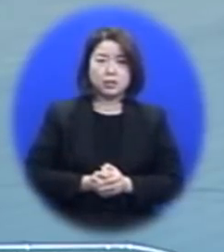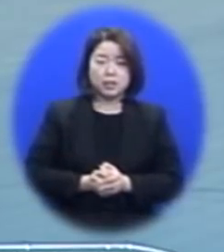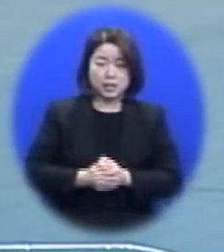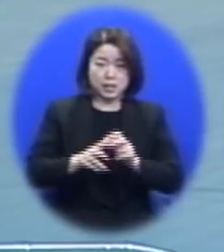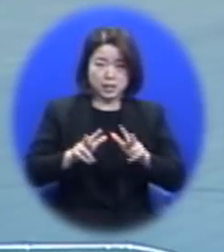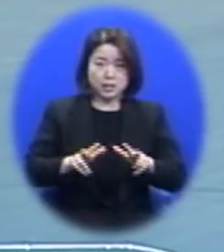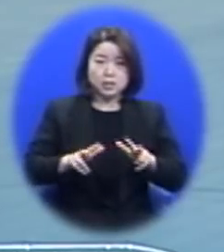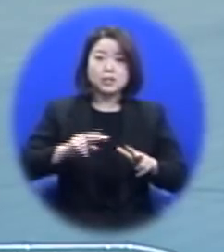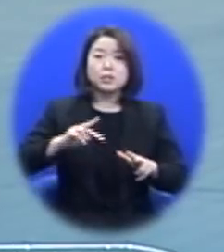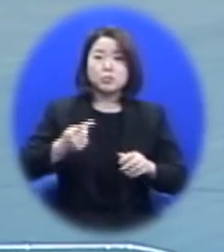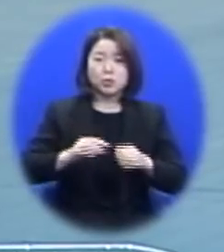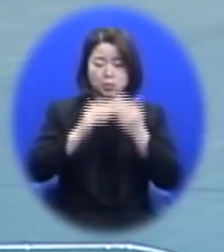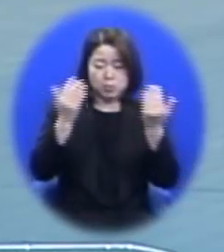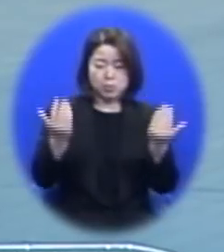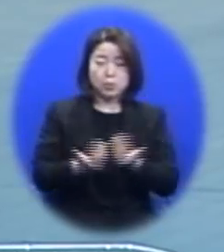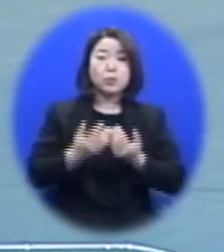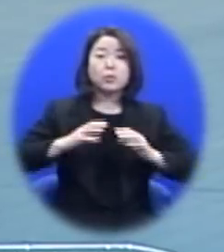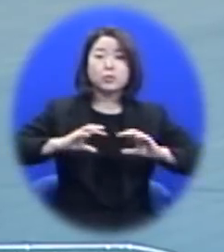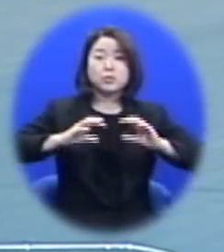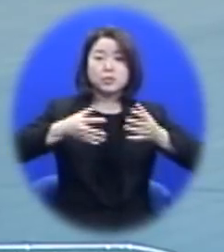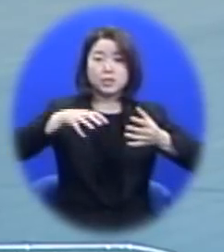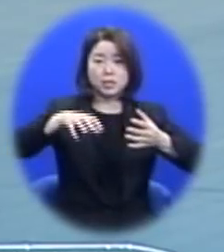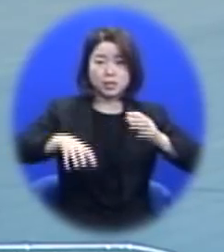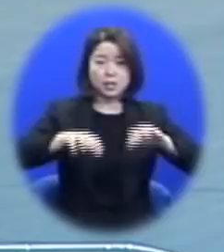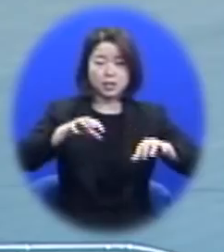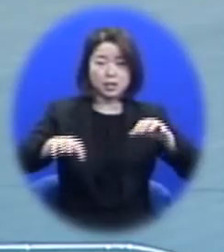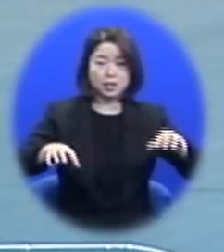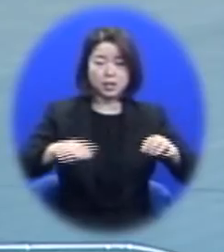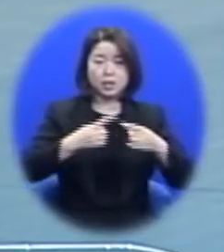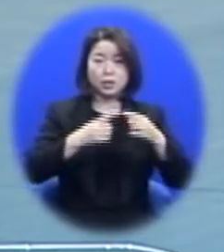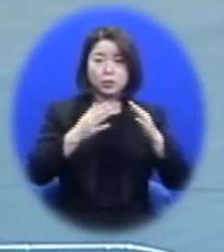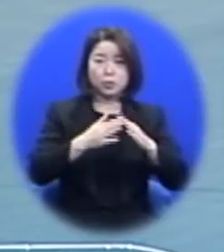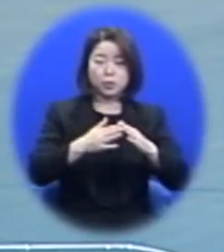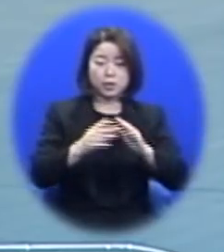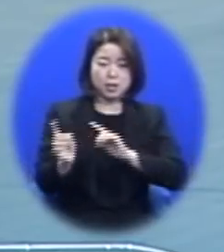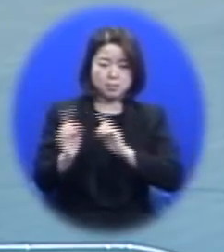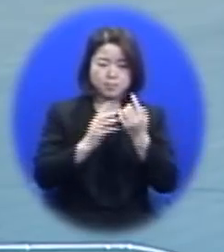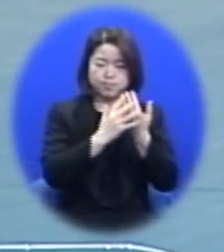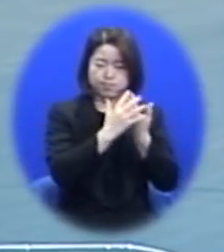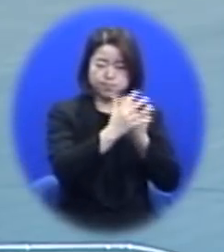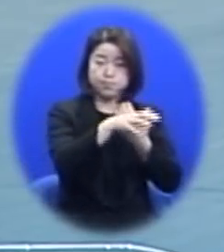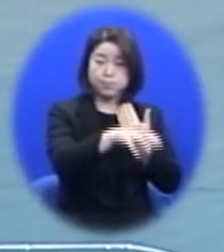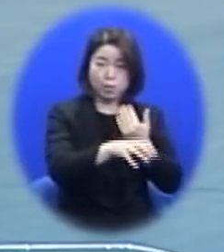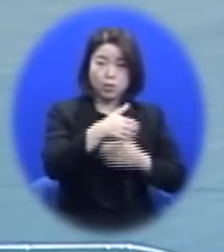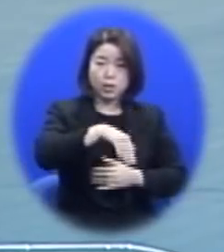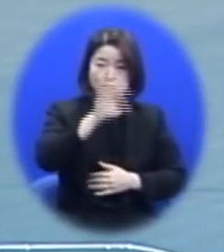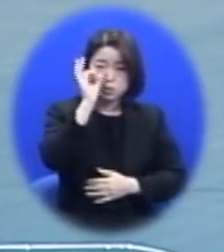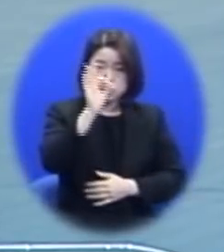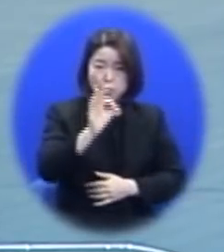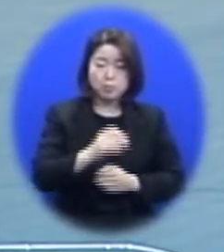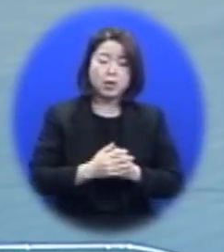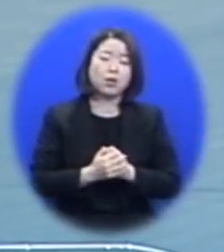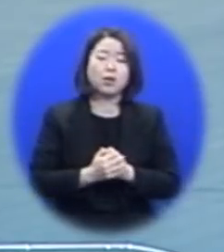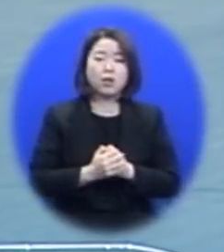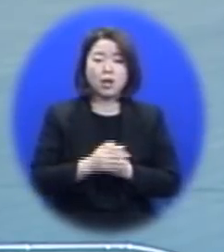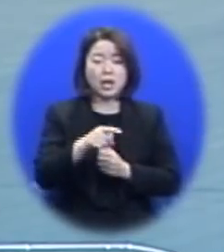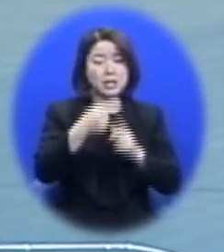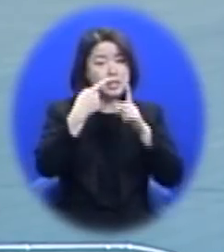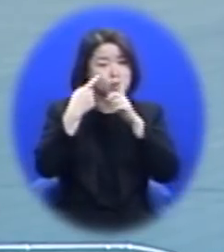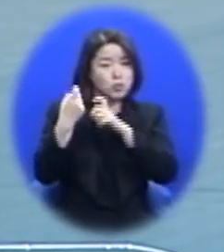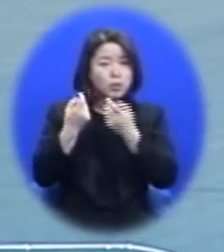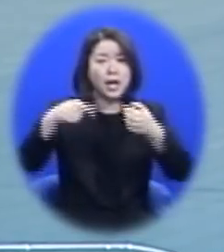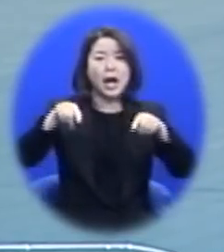지금 현재도 전 세계에 교회가 부흥되는 지역에 가보면 이런 미혹이 함께 일어나고